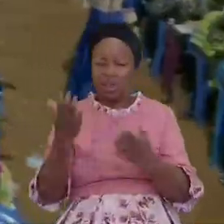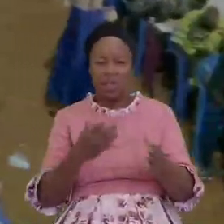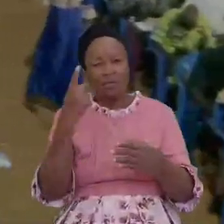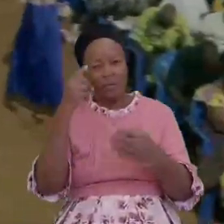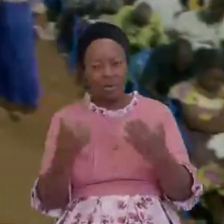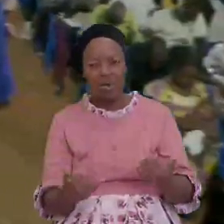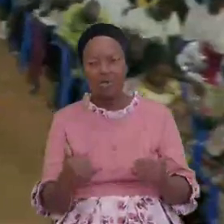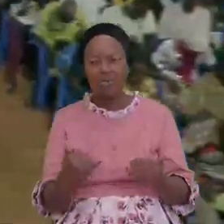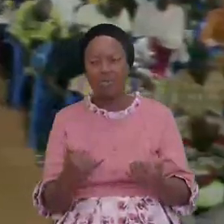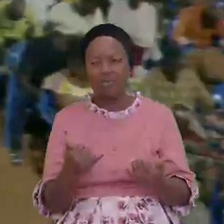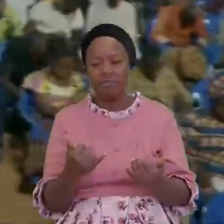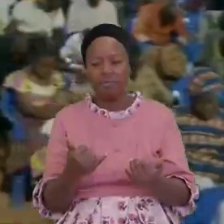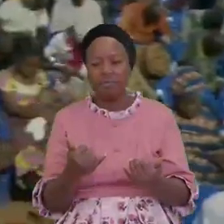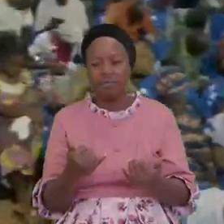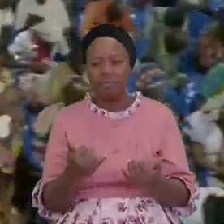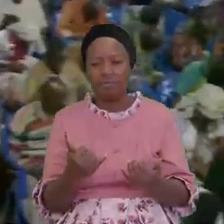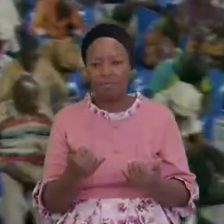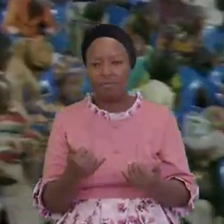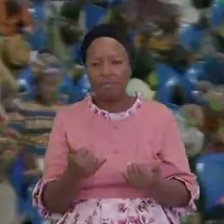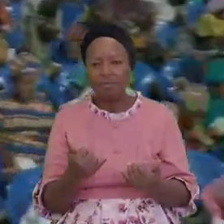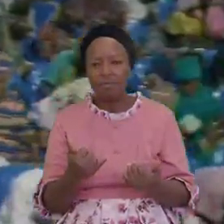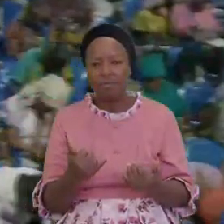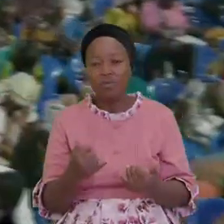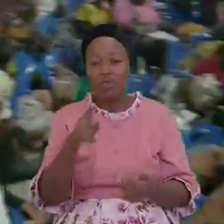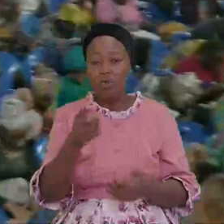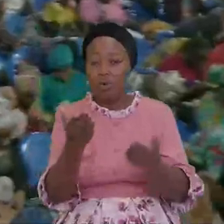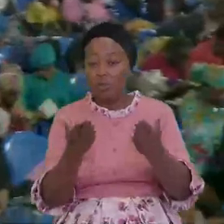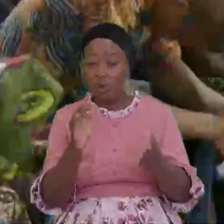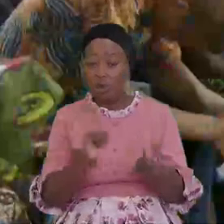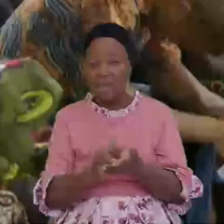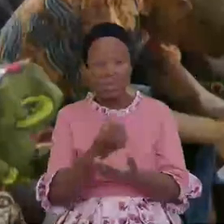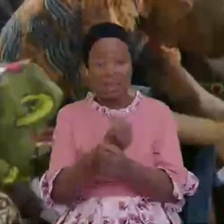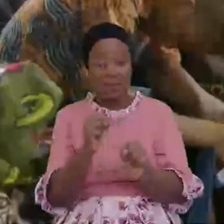Le salut dans les mains de Christ est disponible pour toi ce soir.